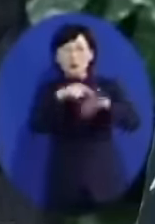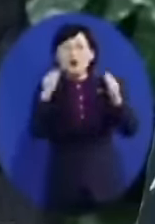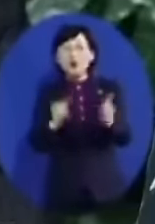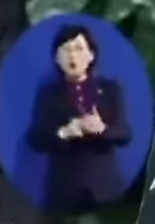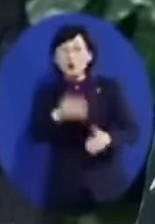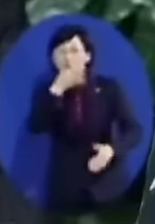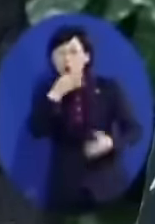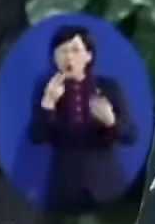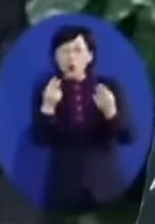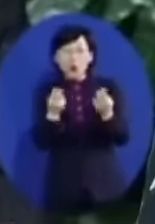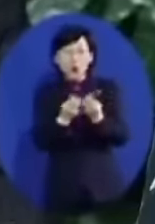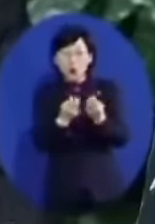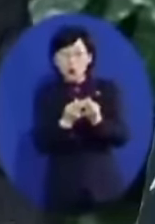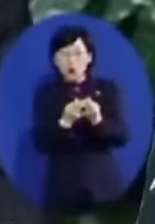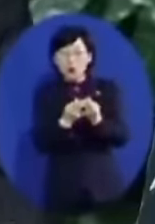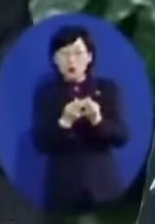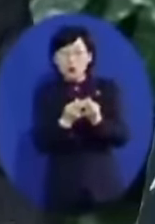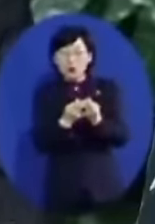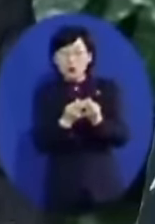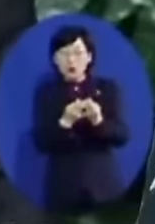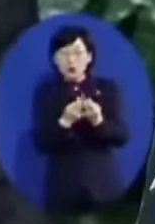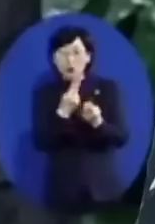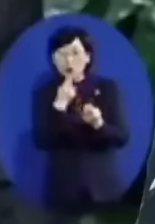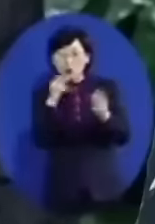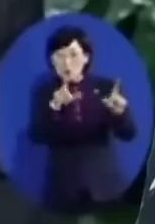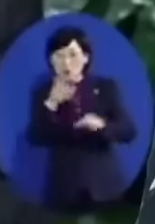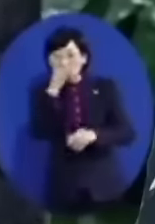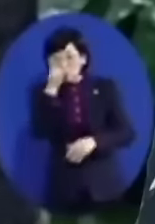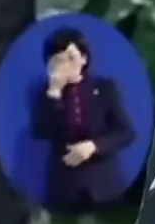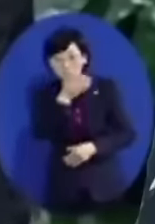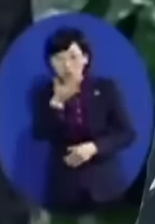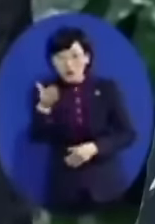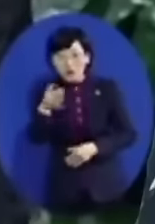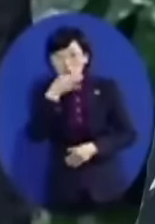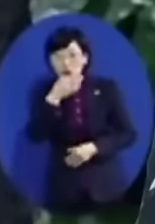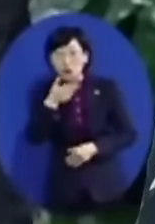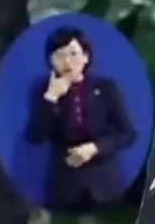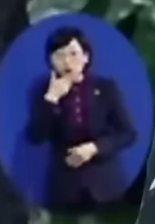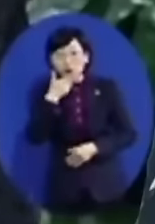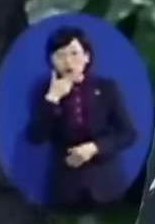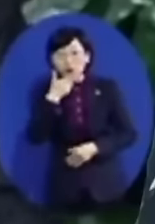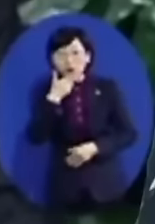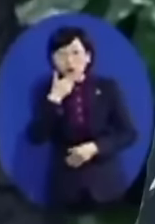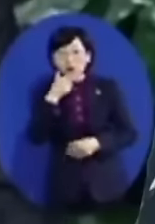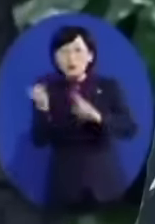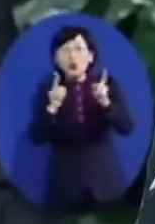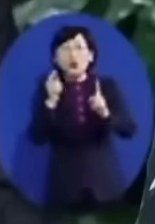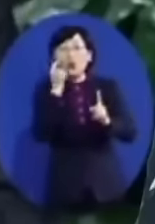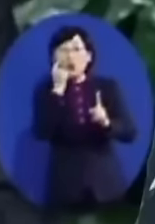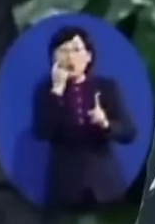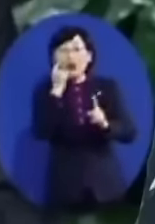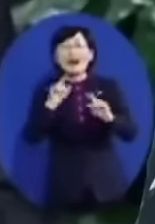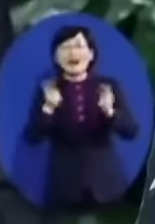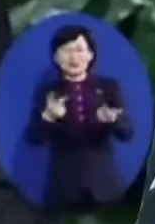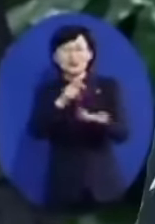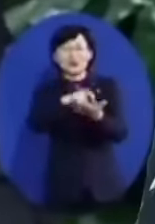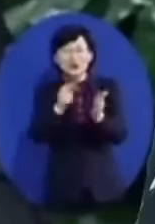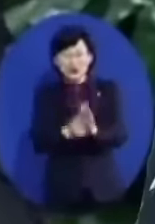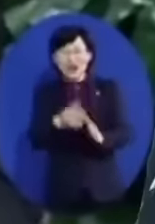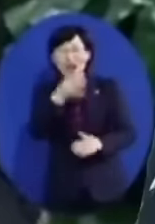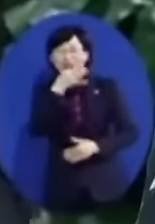욕심 없이 어떻게 삽니까? 그러니까 전혀 욕심 없이는 못 살 것 아닙니까? 적당한 욕심을 가지라는